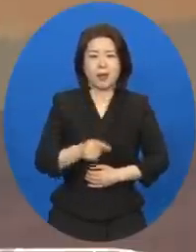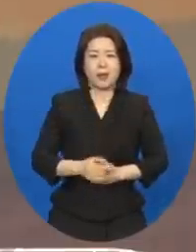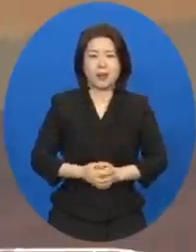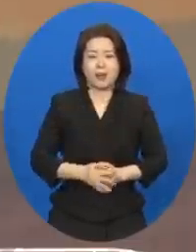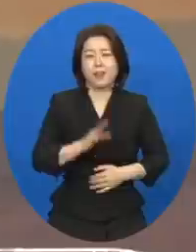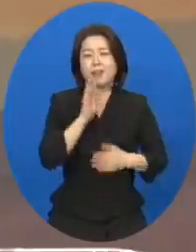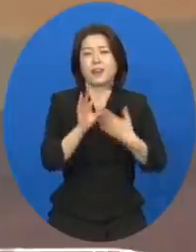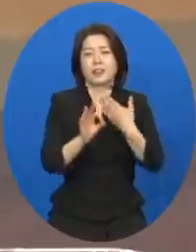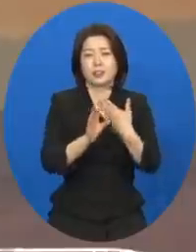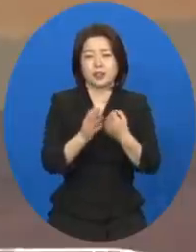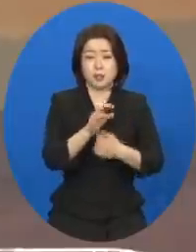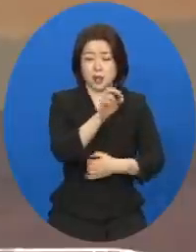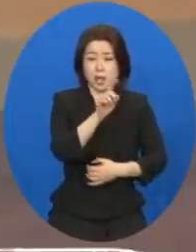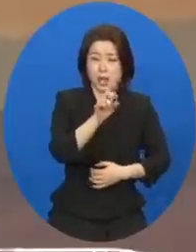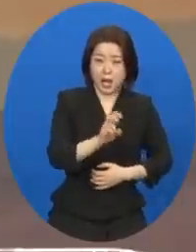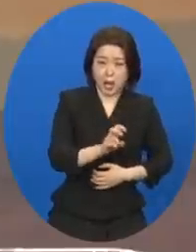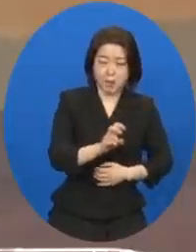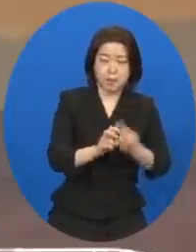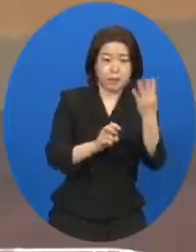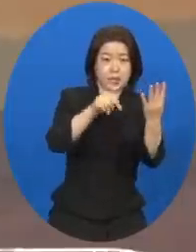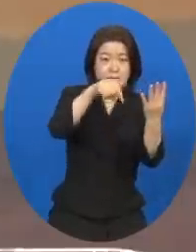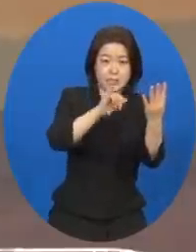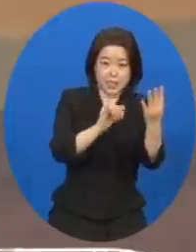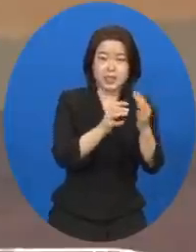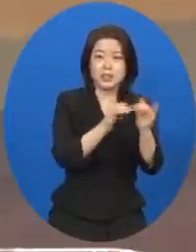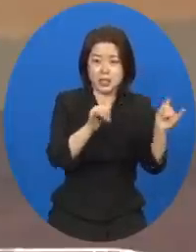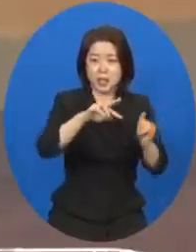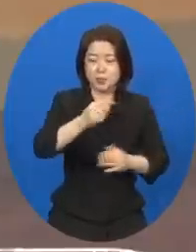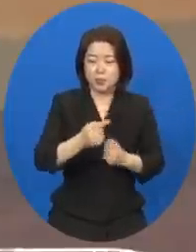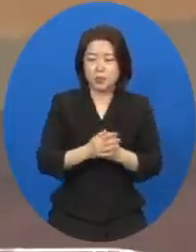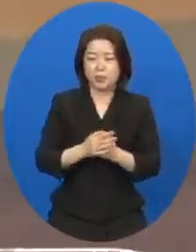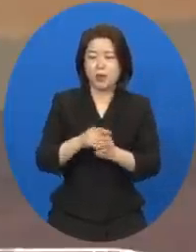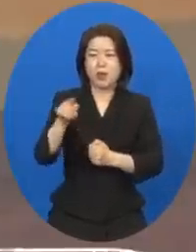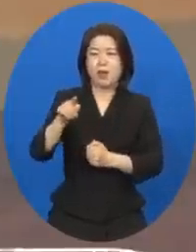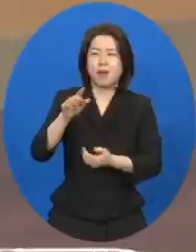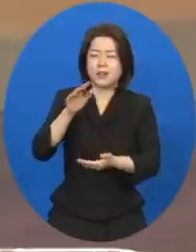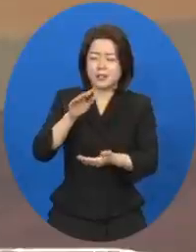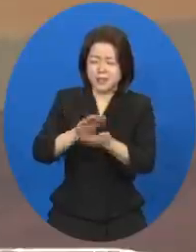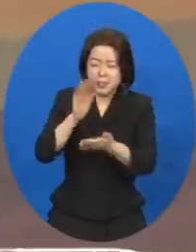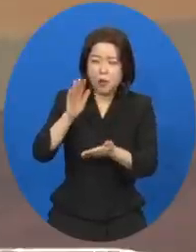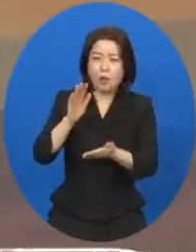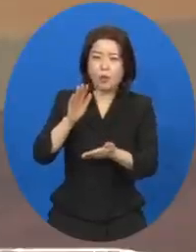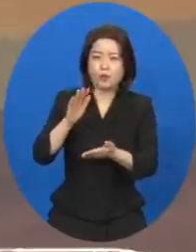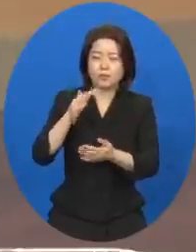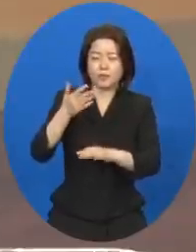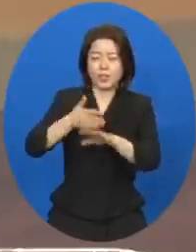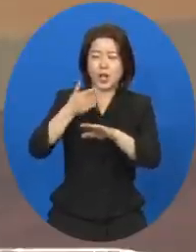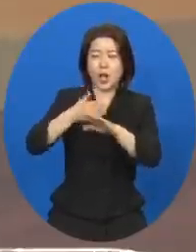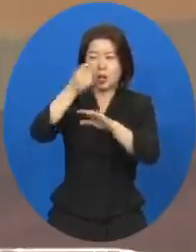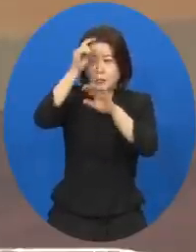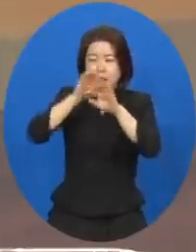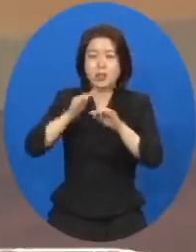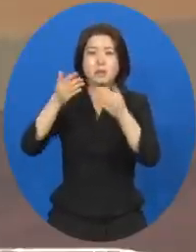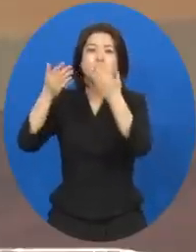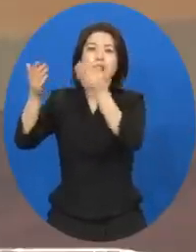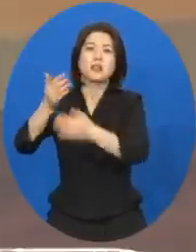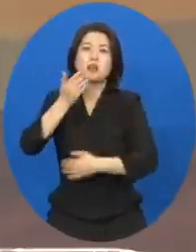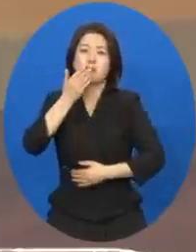그러면 암 4기인 사람도 그런 열정적인 뜨거운 감사의 예배를 드릴 수